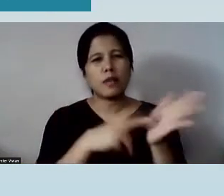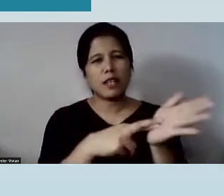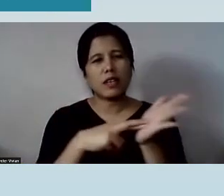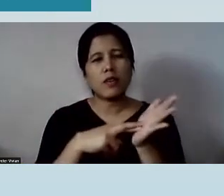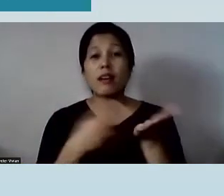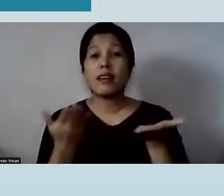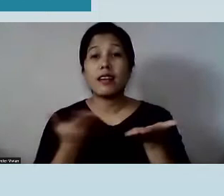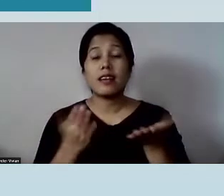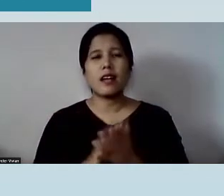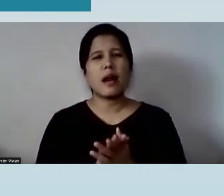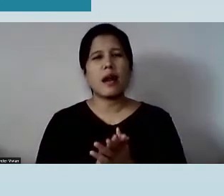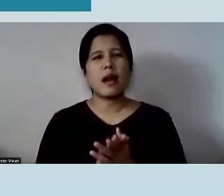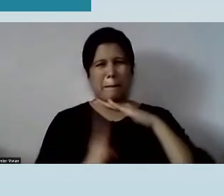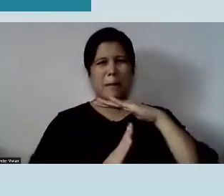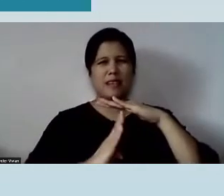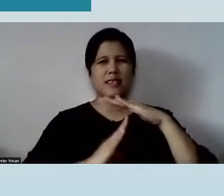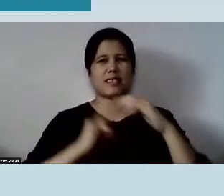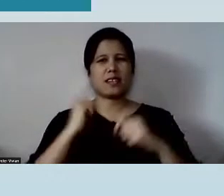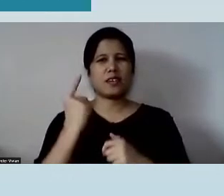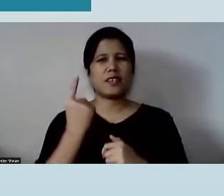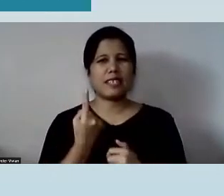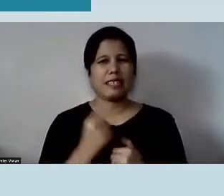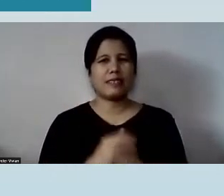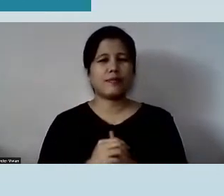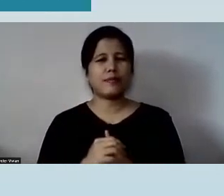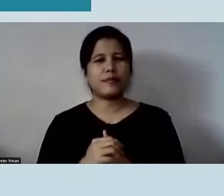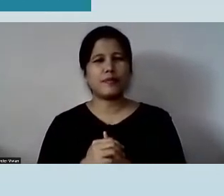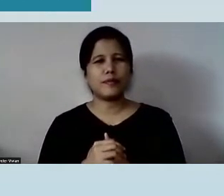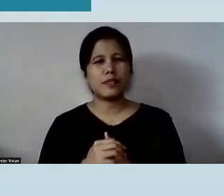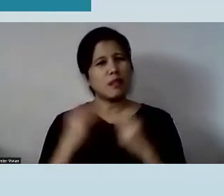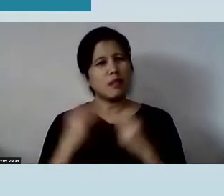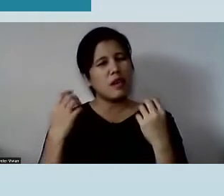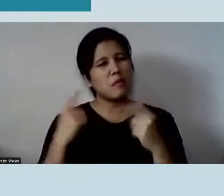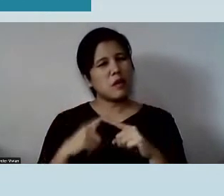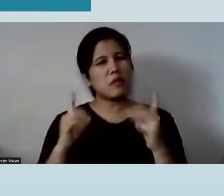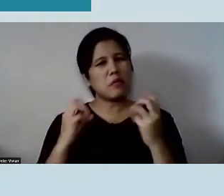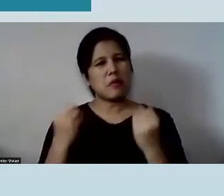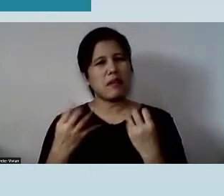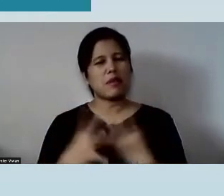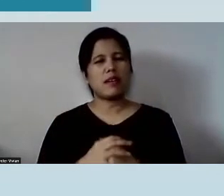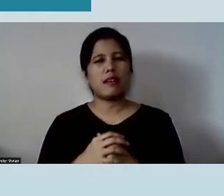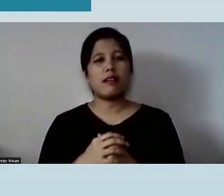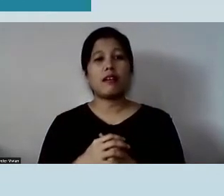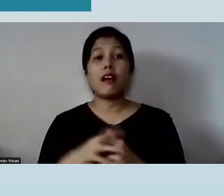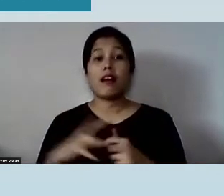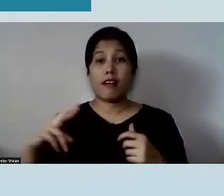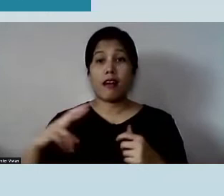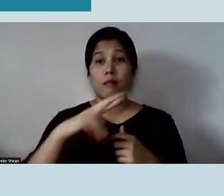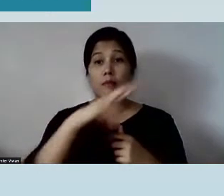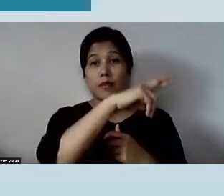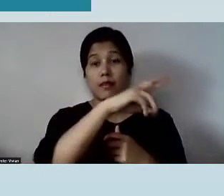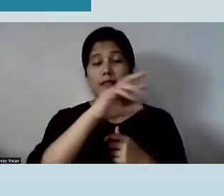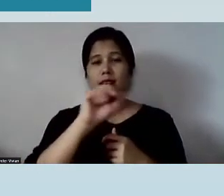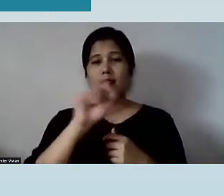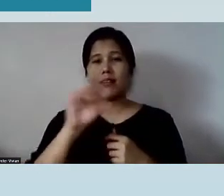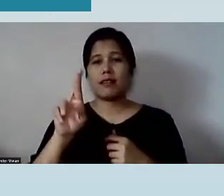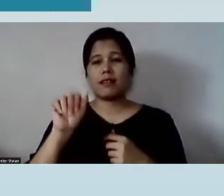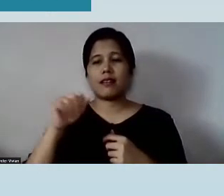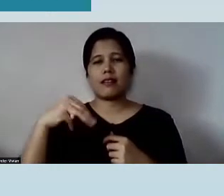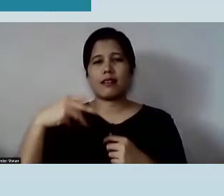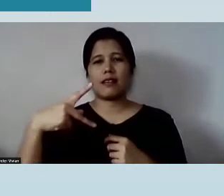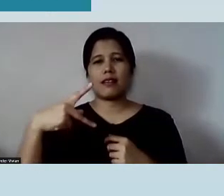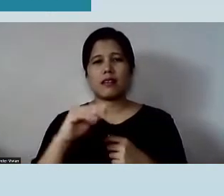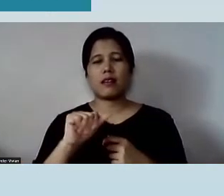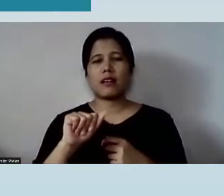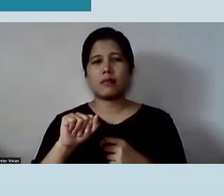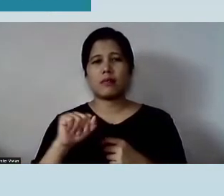po, basic lang po ang mga requirements. Although marami pa ito. So yung mga ramps, kailangan natin yan.